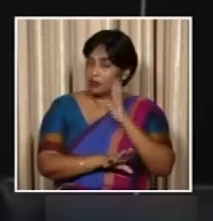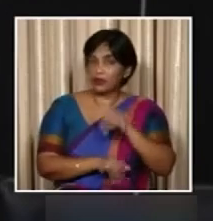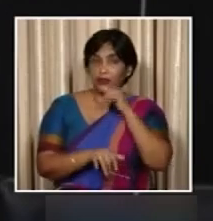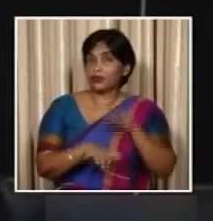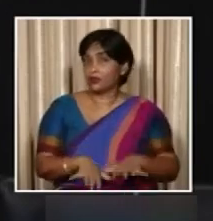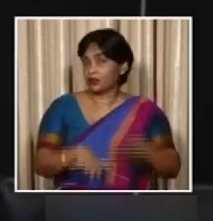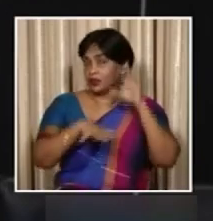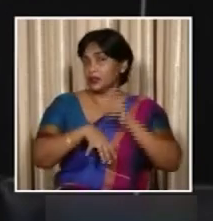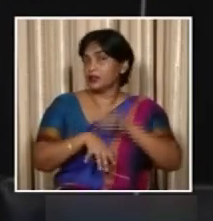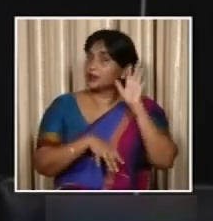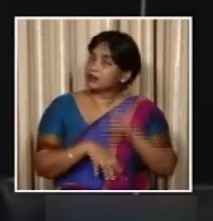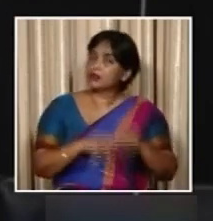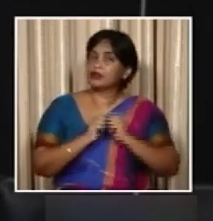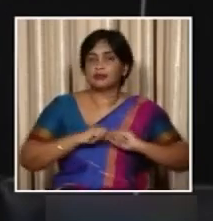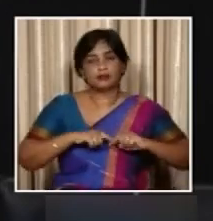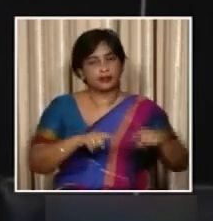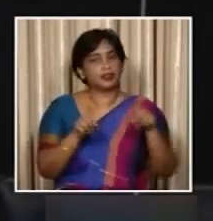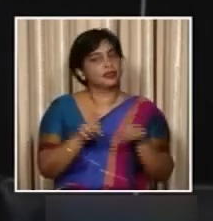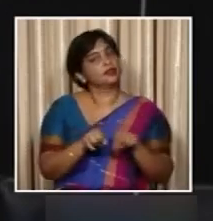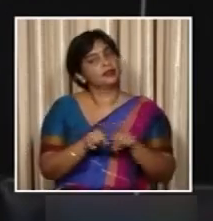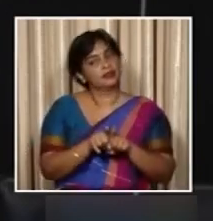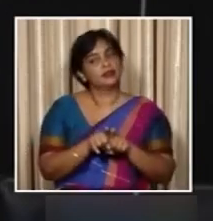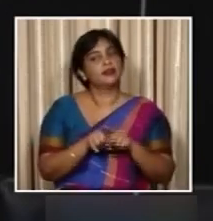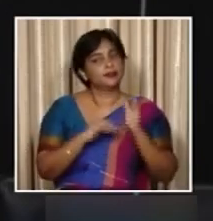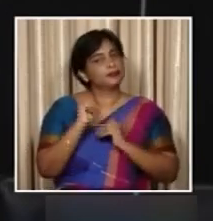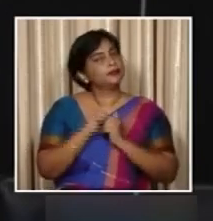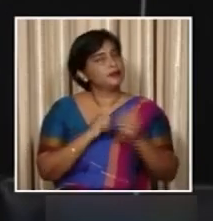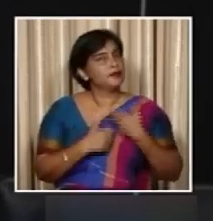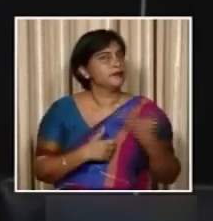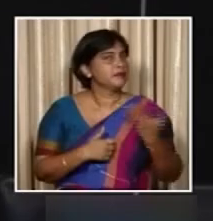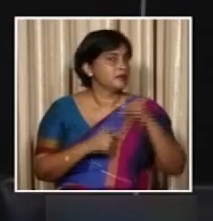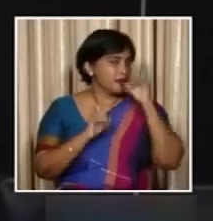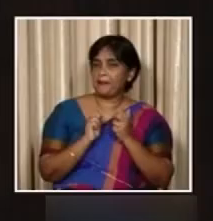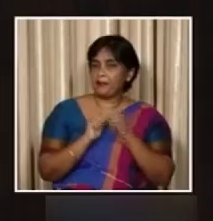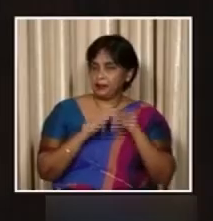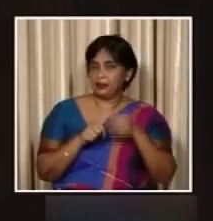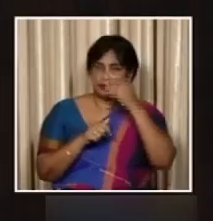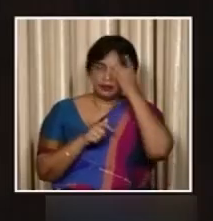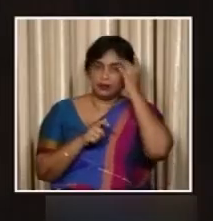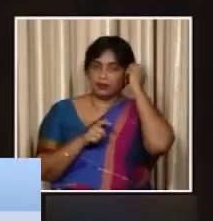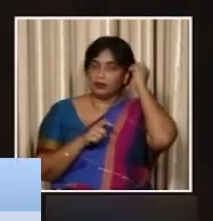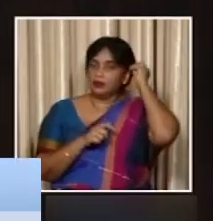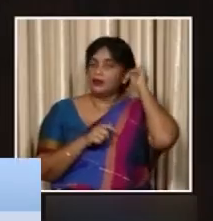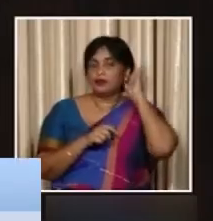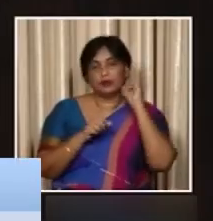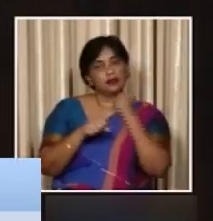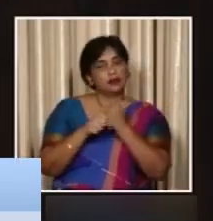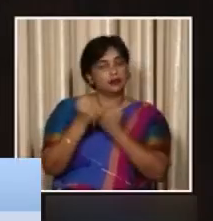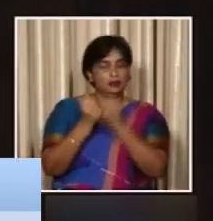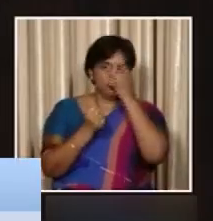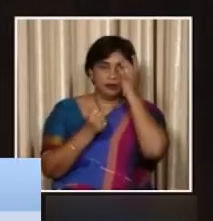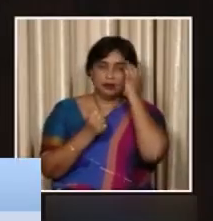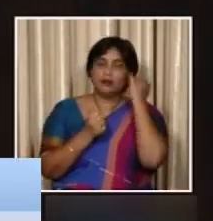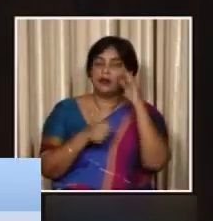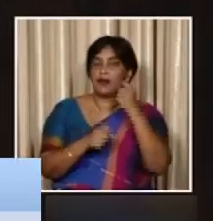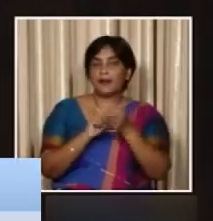වෙච්ච අවස්ථාවන්වලදී ක්‍රියාත්මක වෙච්ච ආකාරයට ක්‍රියාත්මක වෙන්න බැරි තත්ත්වයක් ඇති වෙලා තියෙනවා. රජයේ යම් මැදිහත් වීමක් කරනවා ගරු